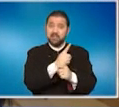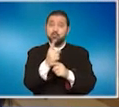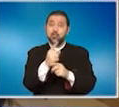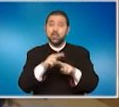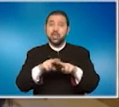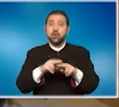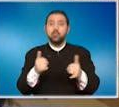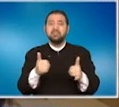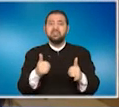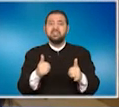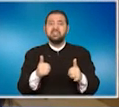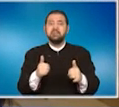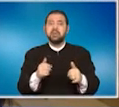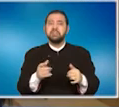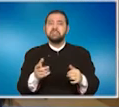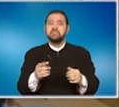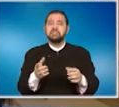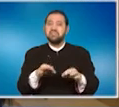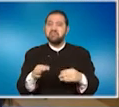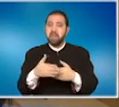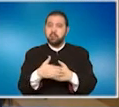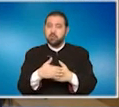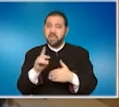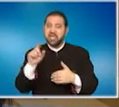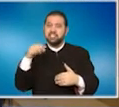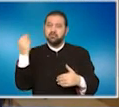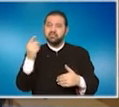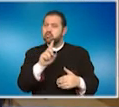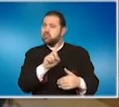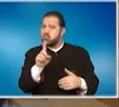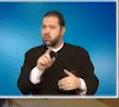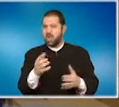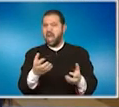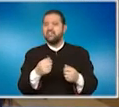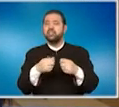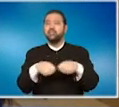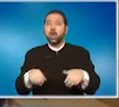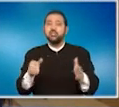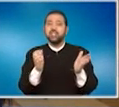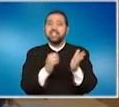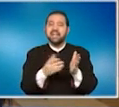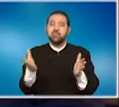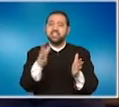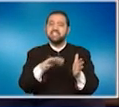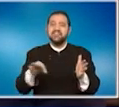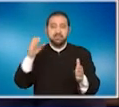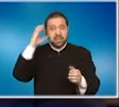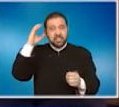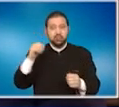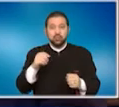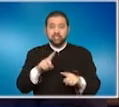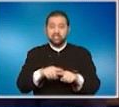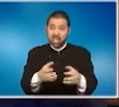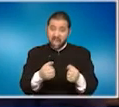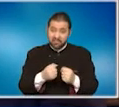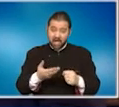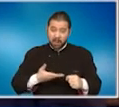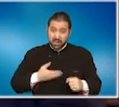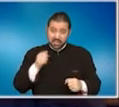Când s-a văzut vindecată, s-a întors să-l mulțumesc. Nu l-a mai găsit. Și după aia a venit acasă și zice, uite ce mi s-a